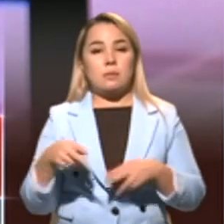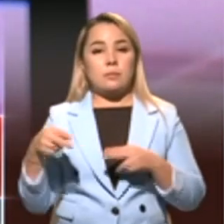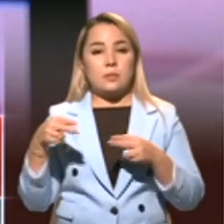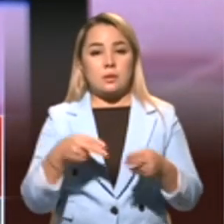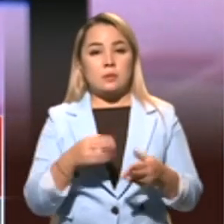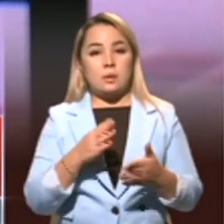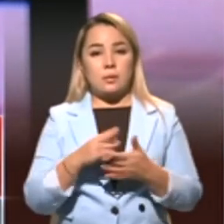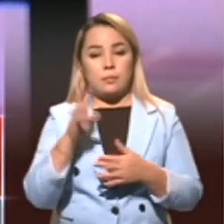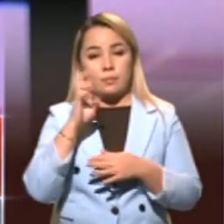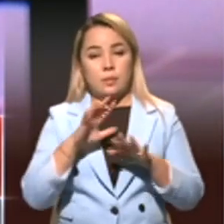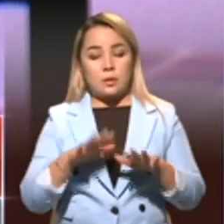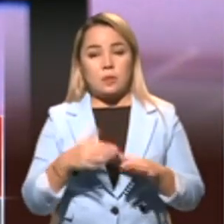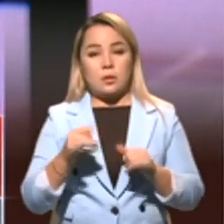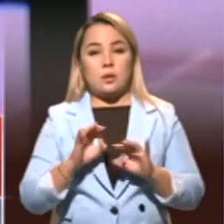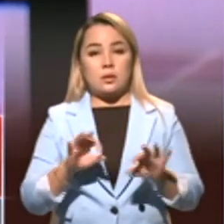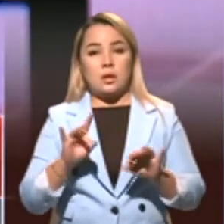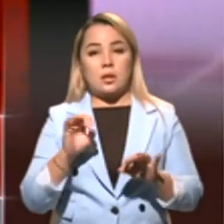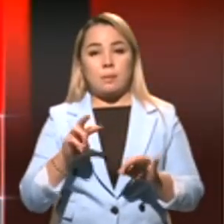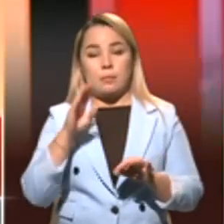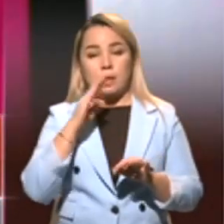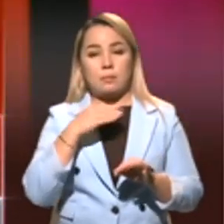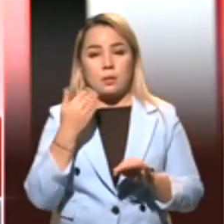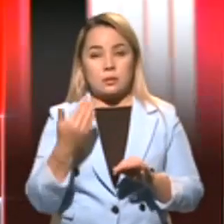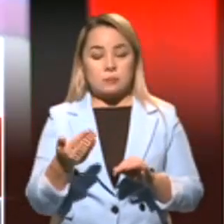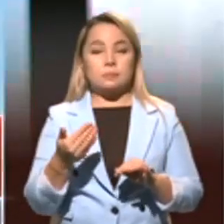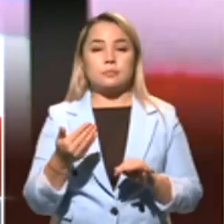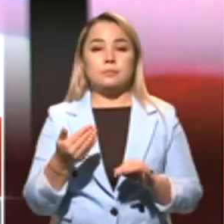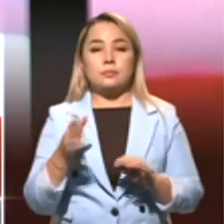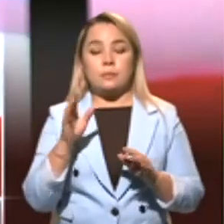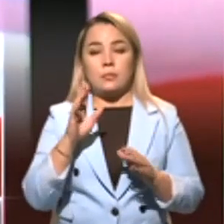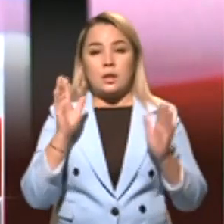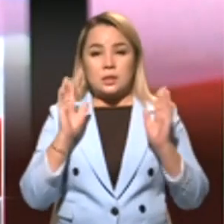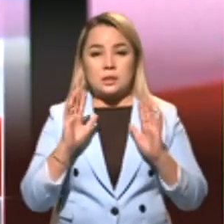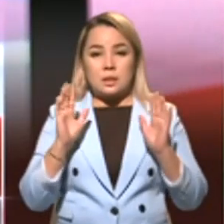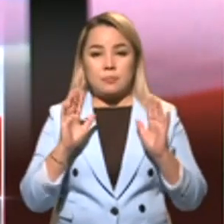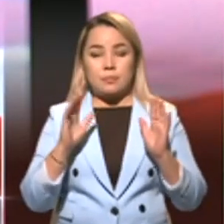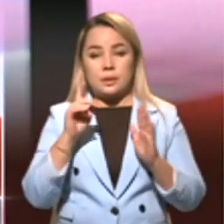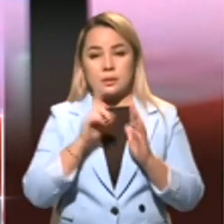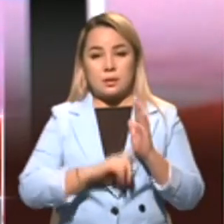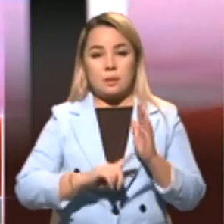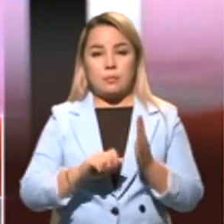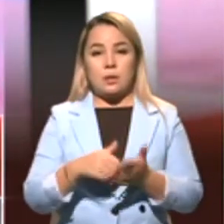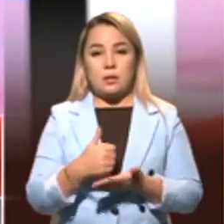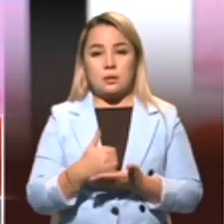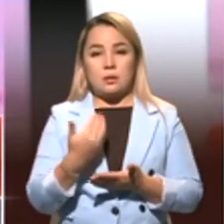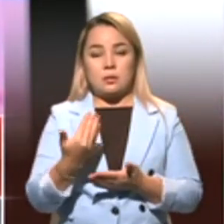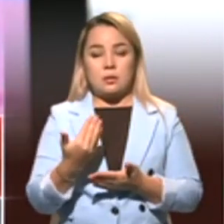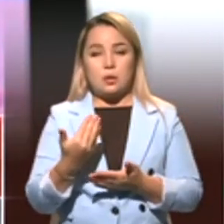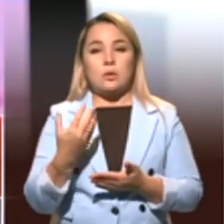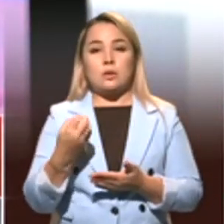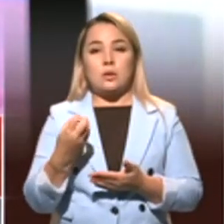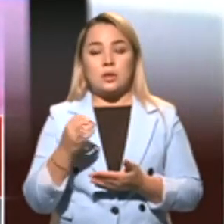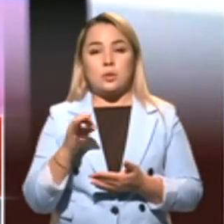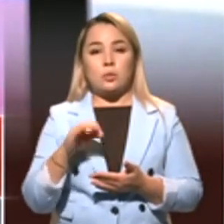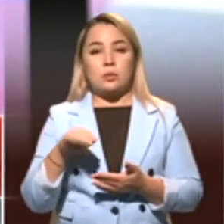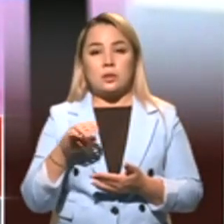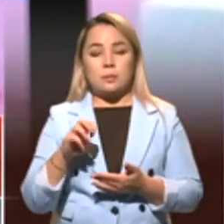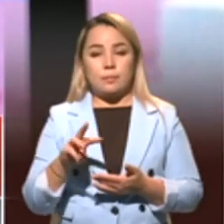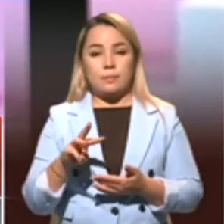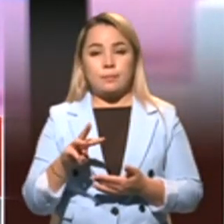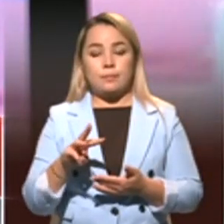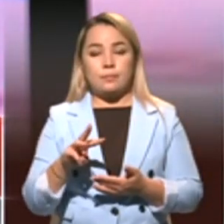ішінде атап өтетін жаңағы Рим папасы, ислам діни басшылары,